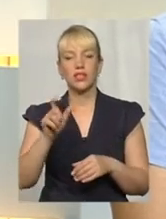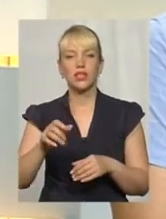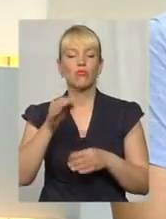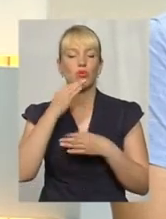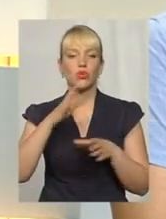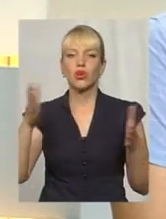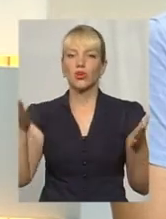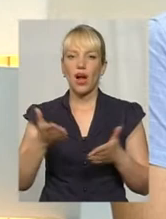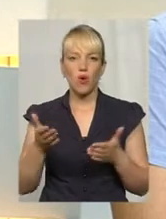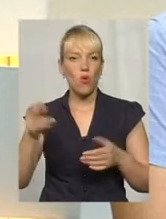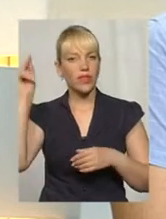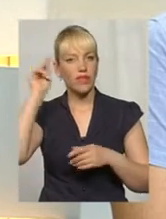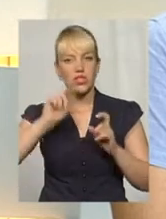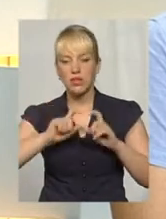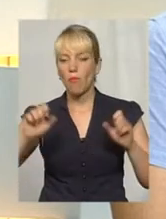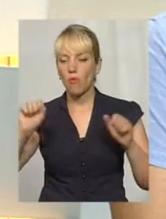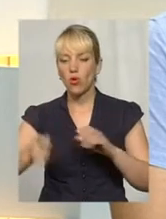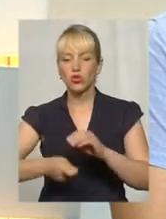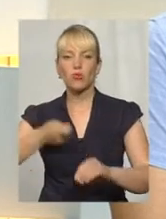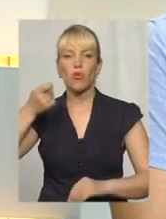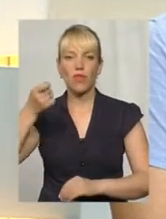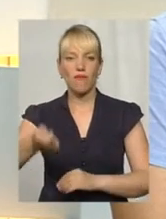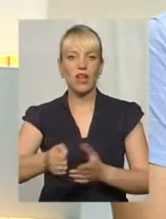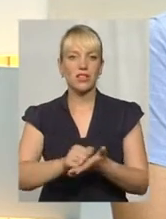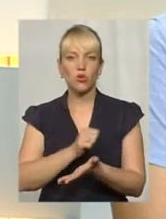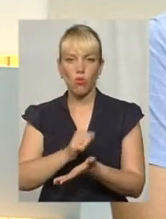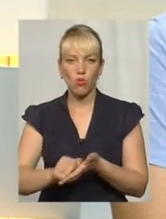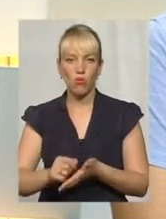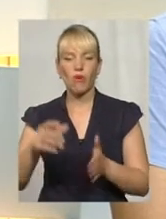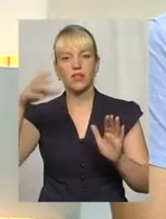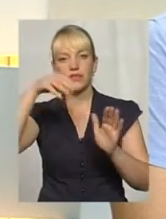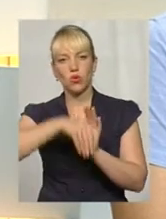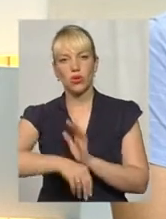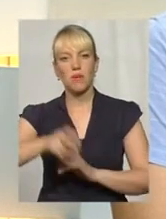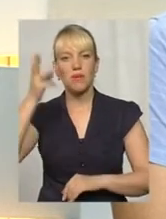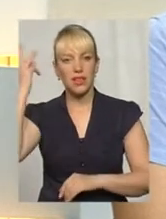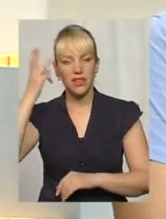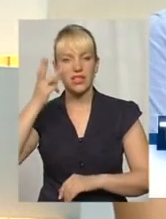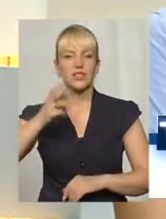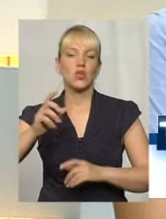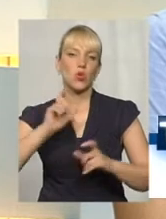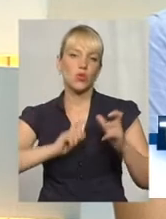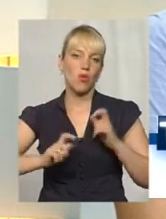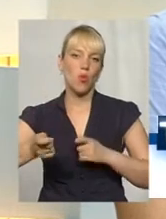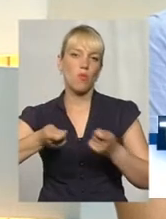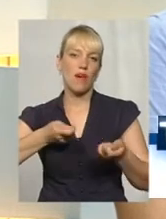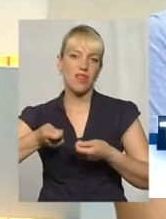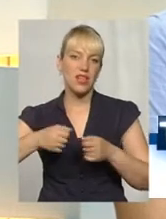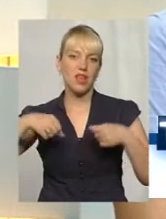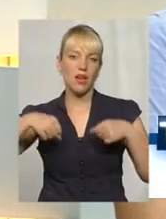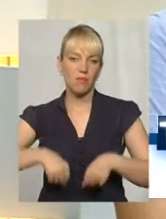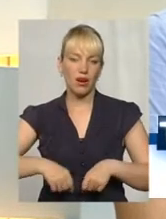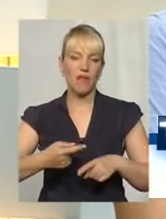навчального закладу можуть подавати документи, в тому числі і до Хмельницького університету управління та права. Така